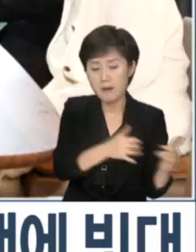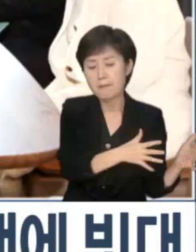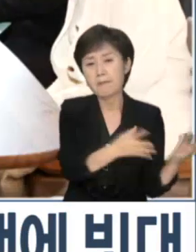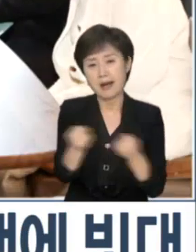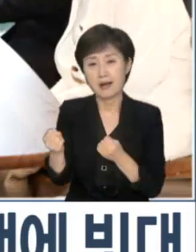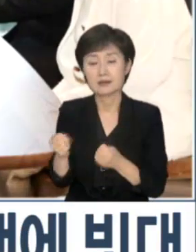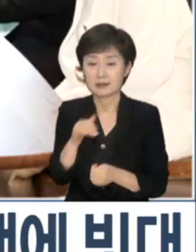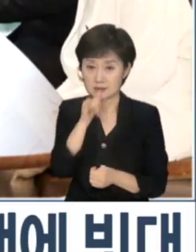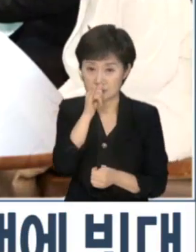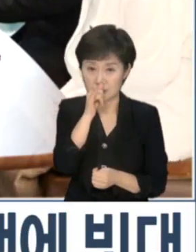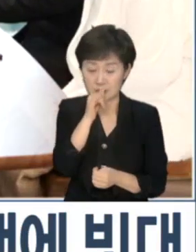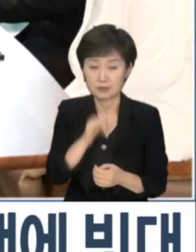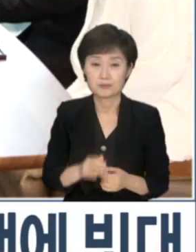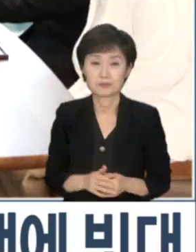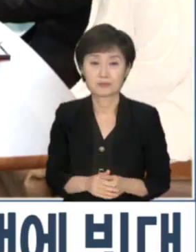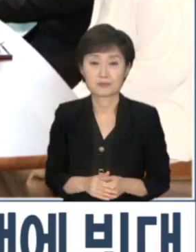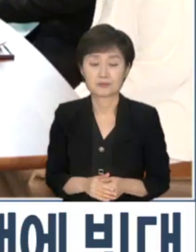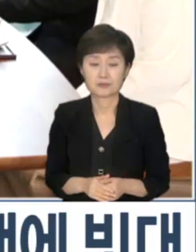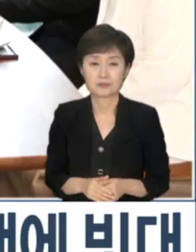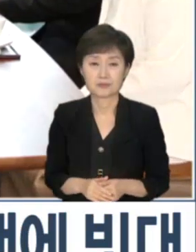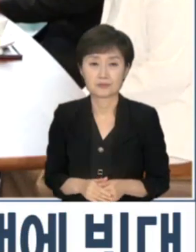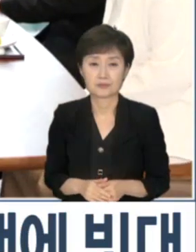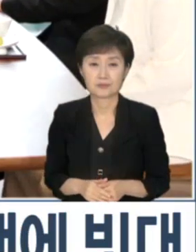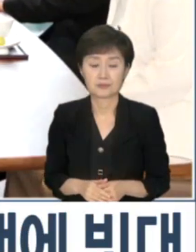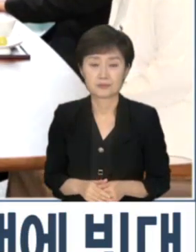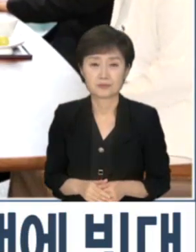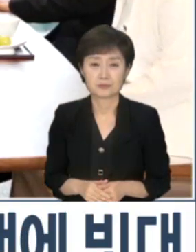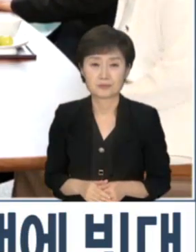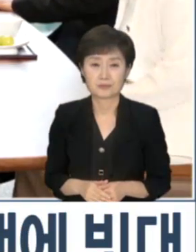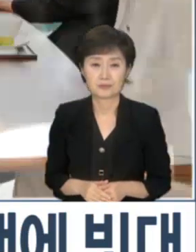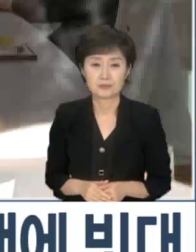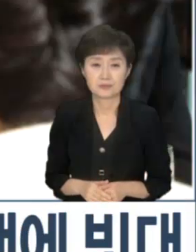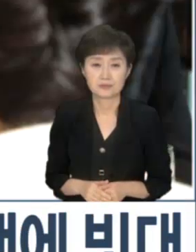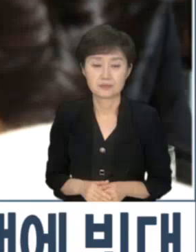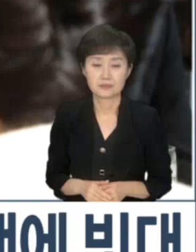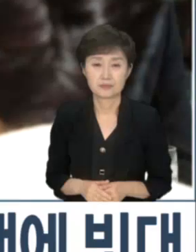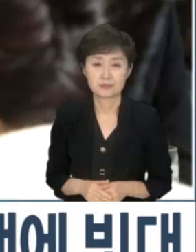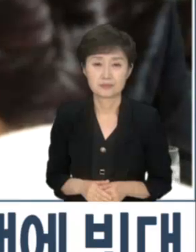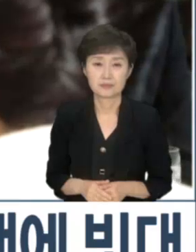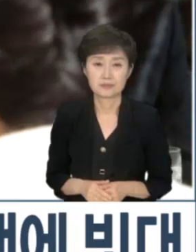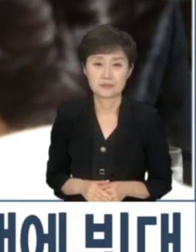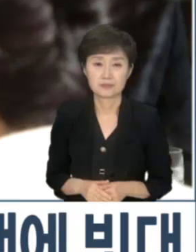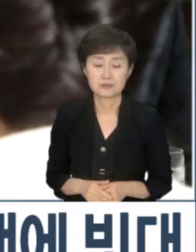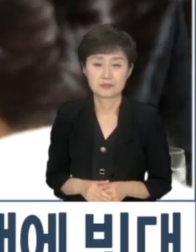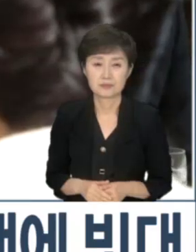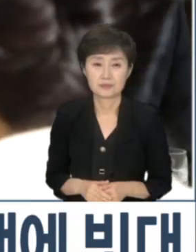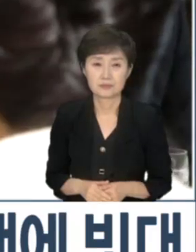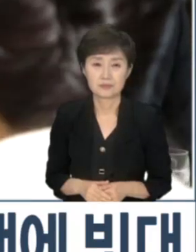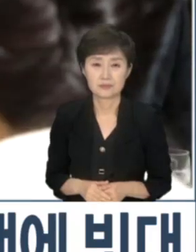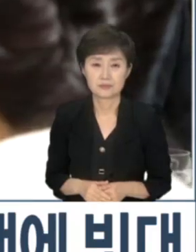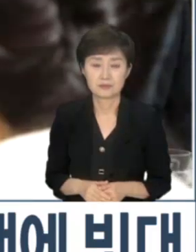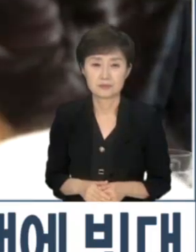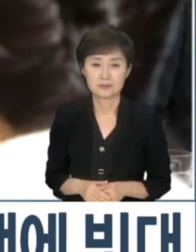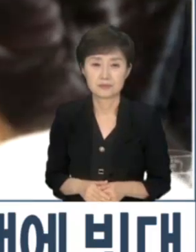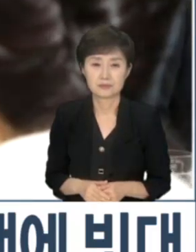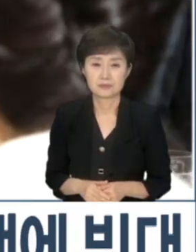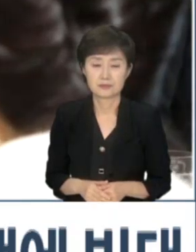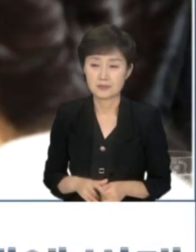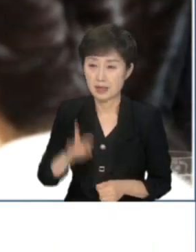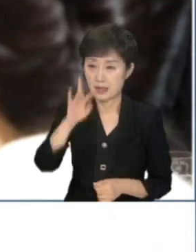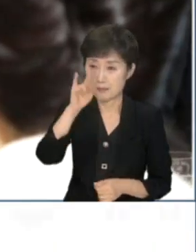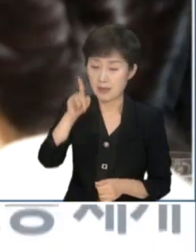그런 상황이 하기 때문에 제가 생각하기에는 좀 큰 품을 가지시고 더 큰 지도자로서의